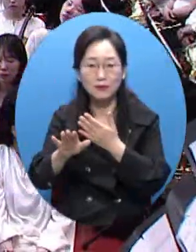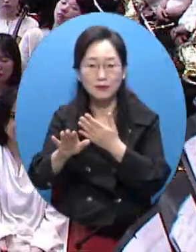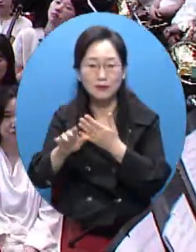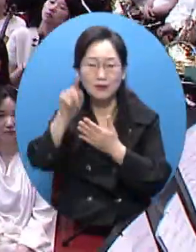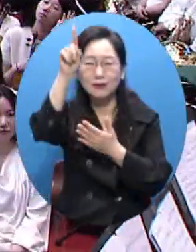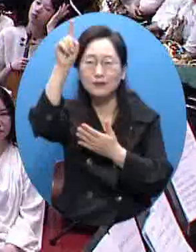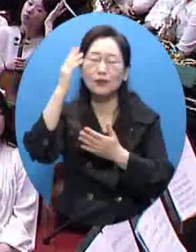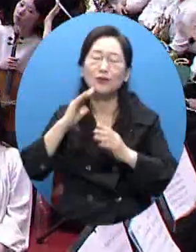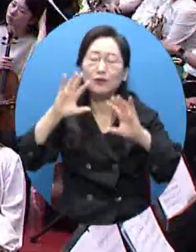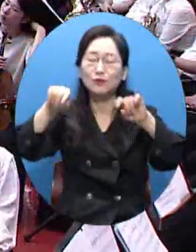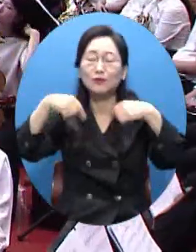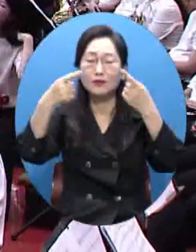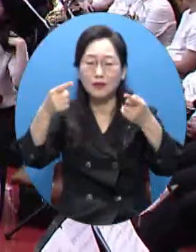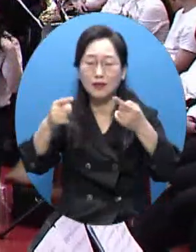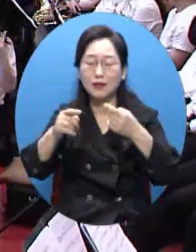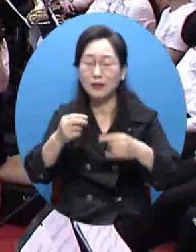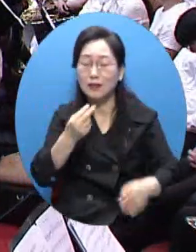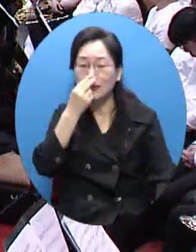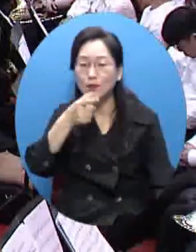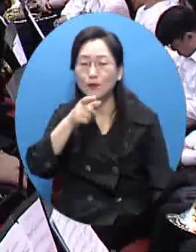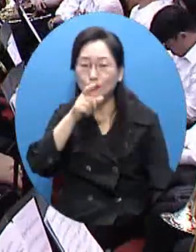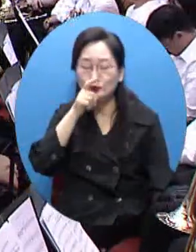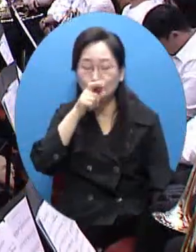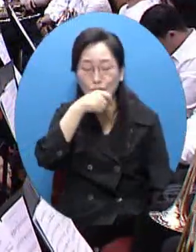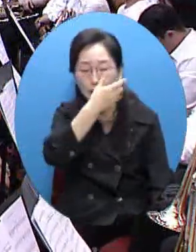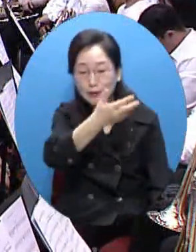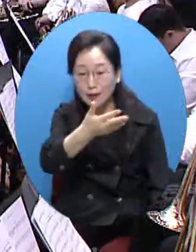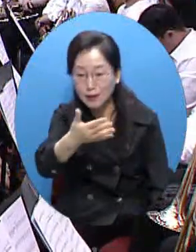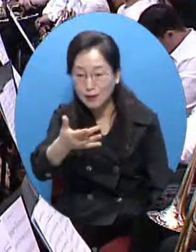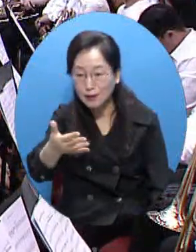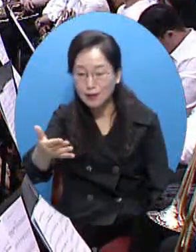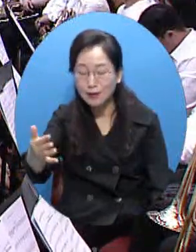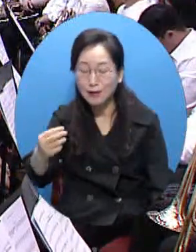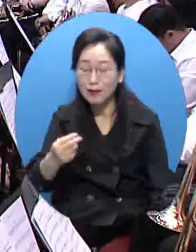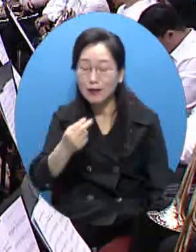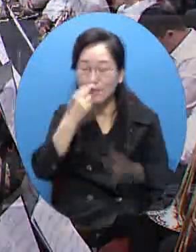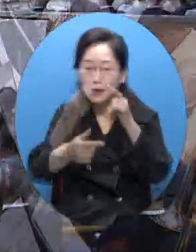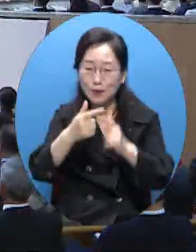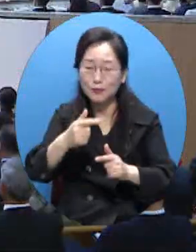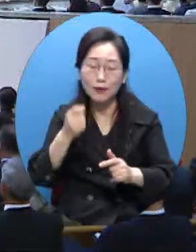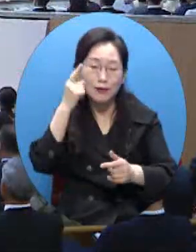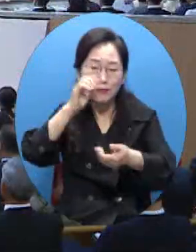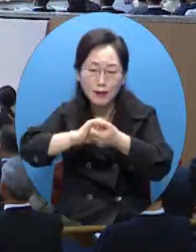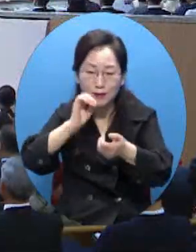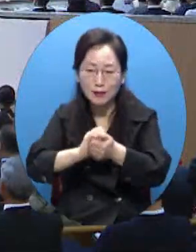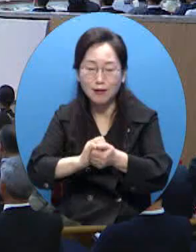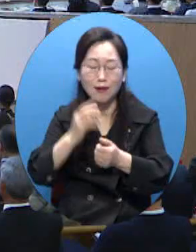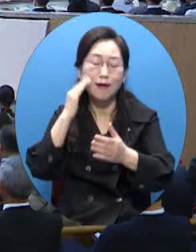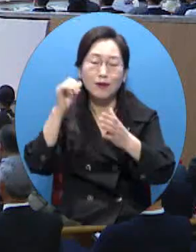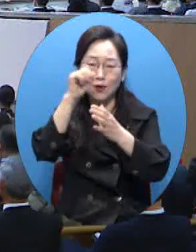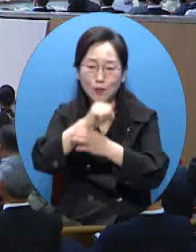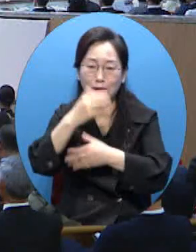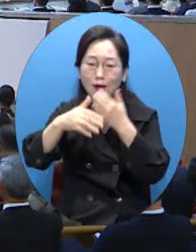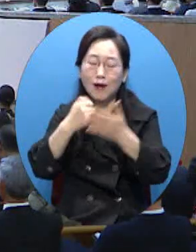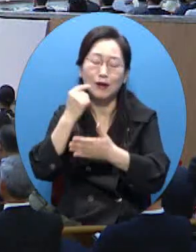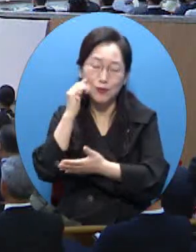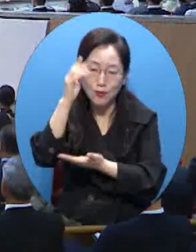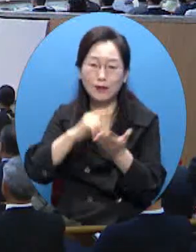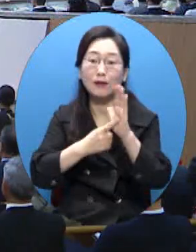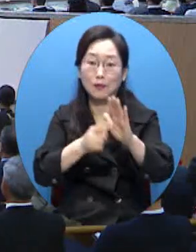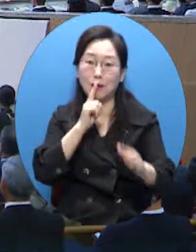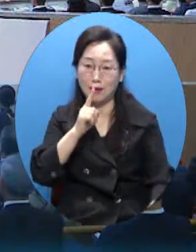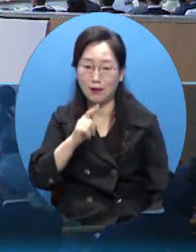가면 생명수 강가에 생명나무가 달마다 열매를 맺고 그곳에서 하나님의 영광을 나타낸다고 성경은